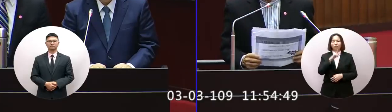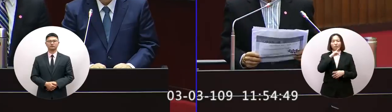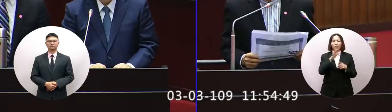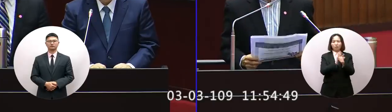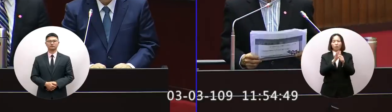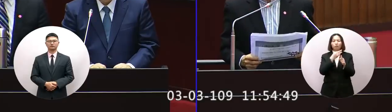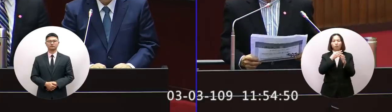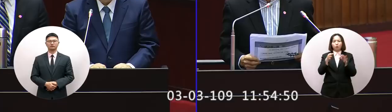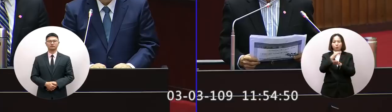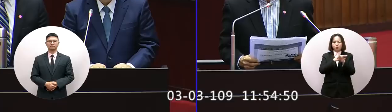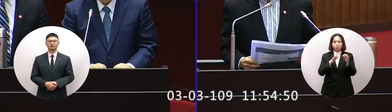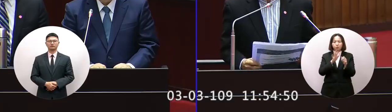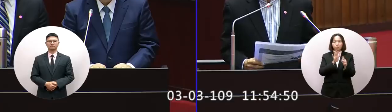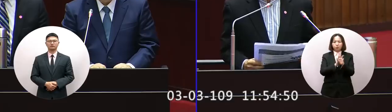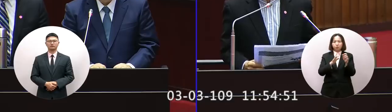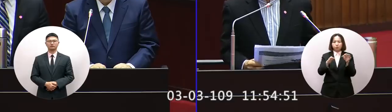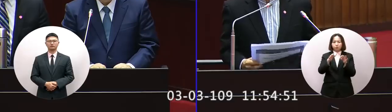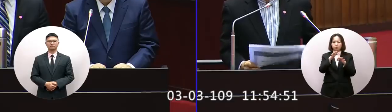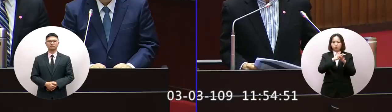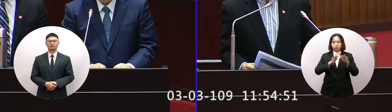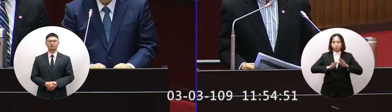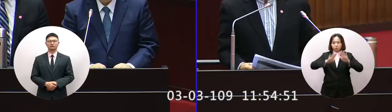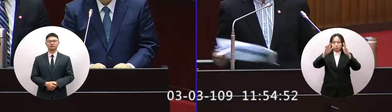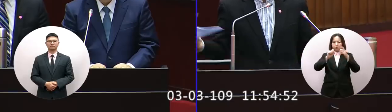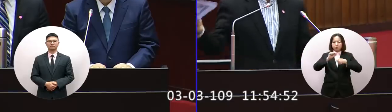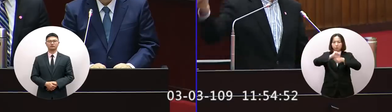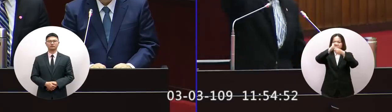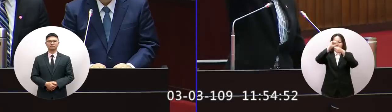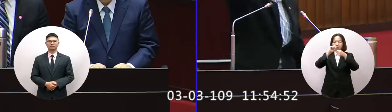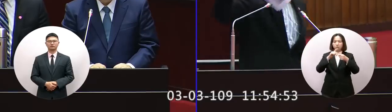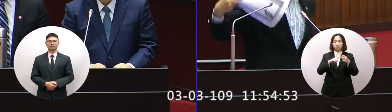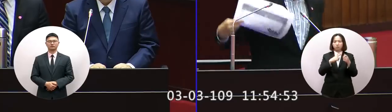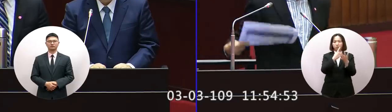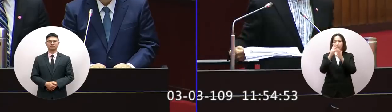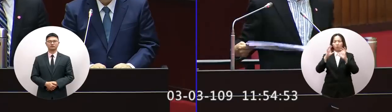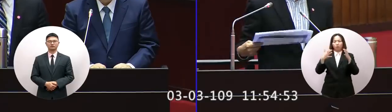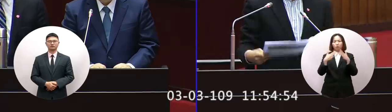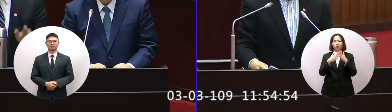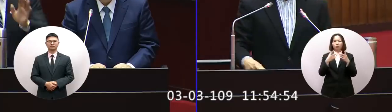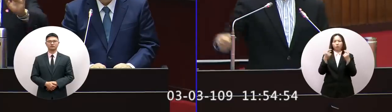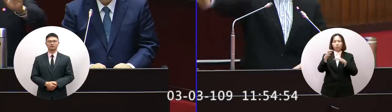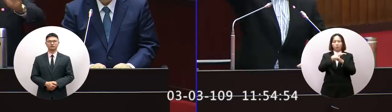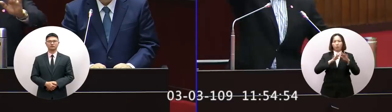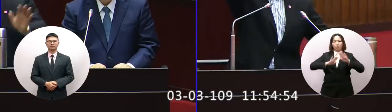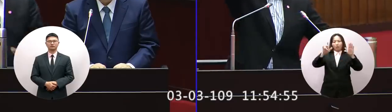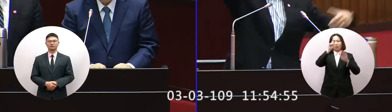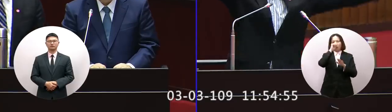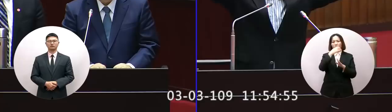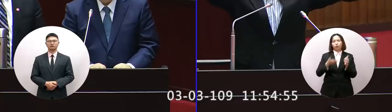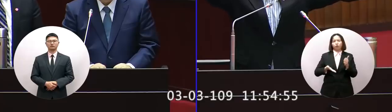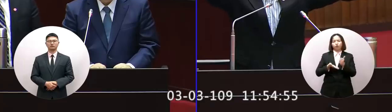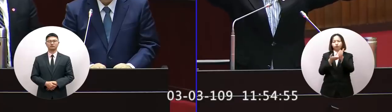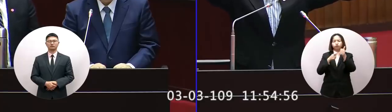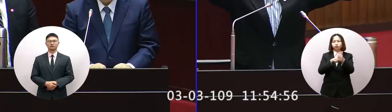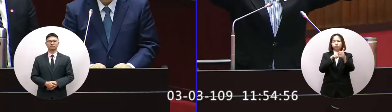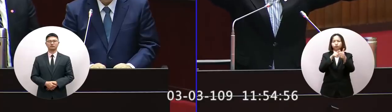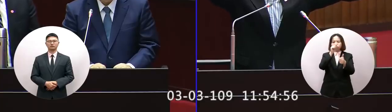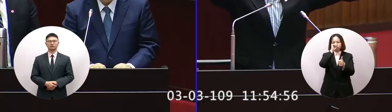斯武軍條例來得到經濟成長成長你全國嗎要出去經濟就